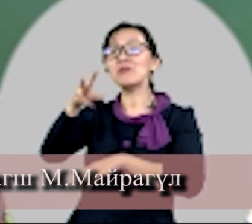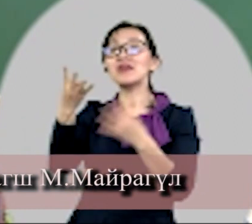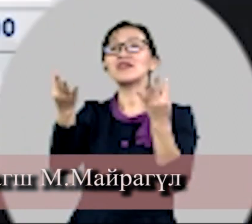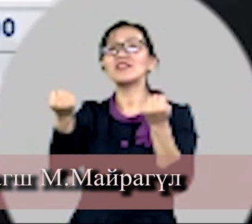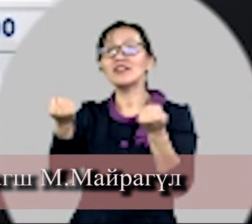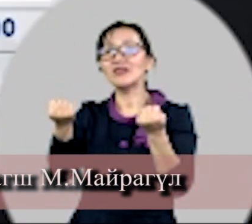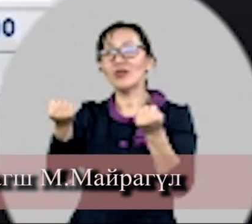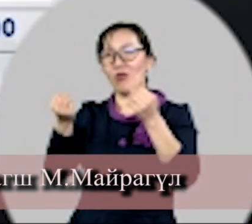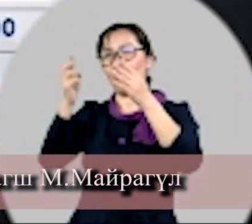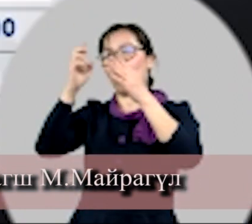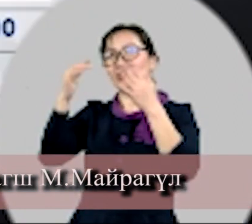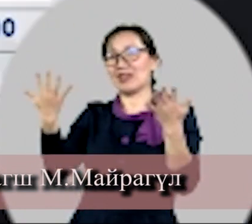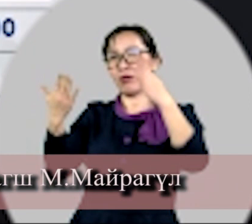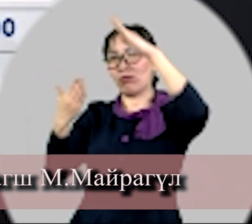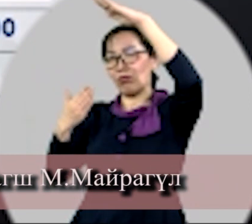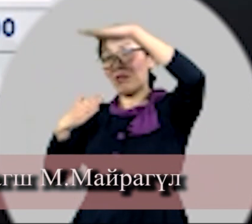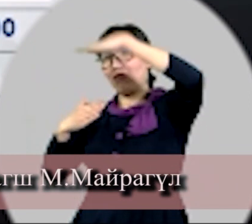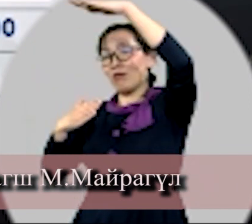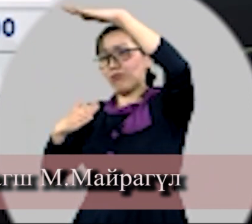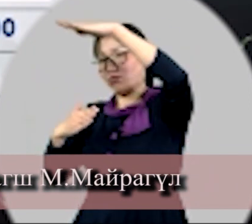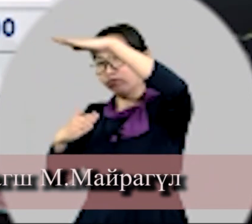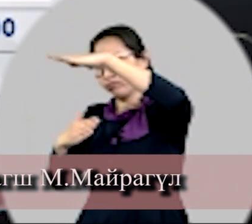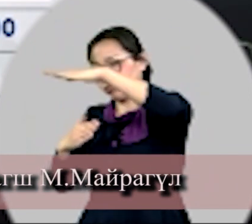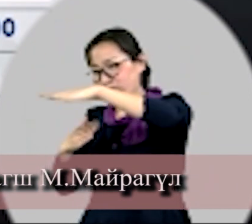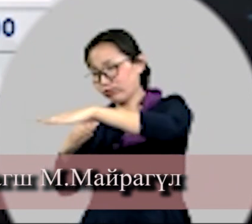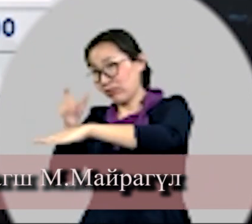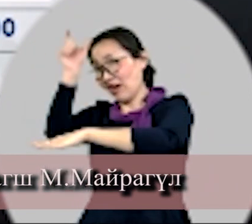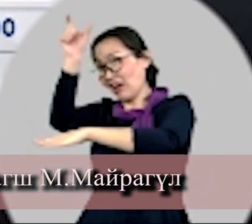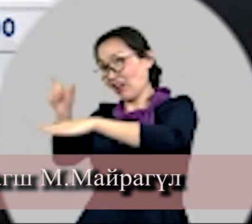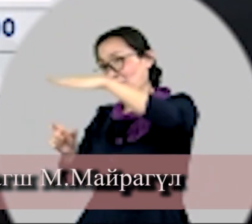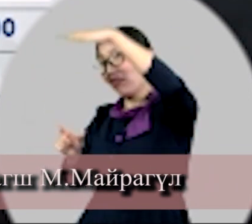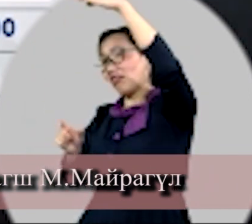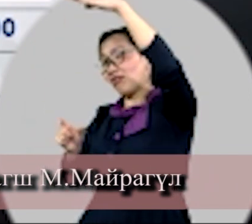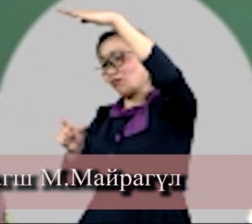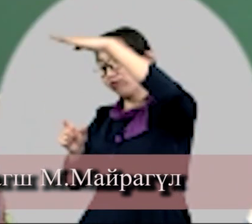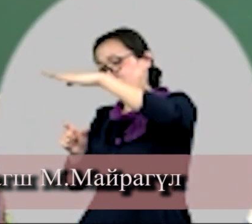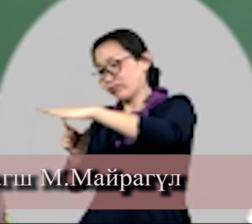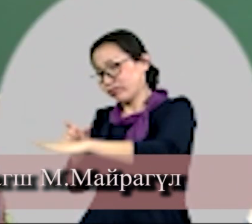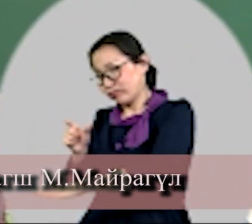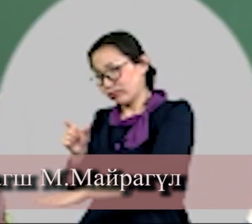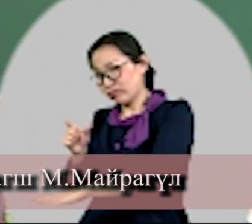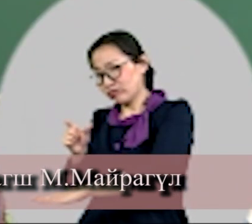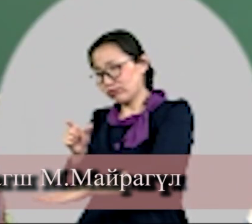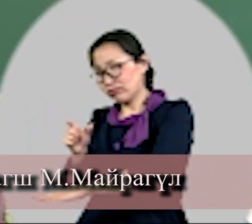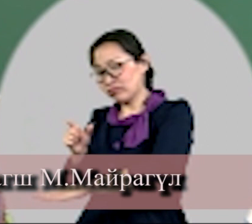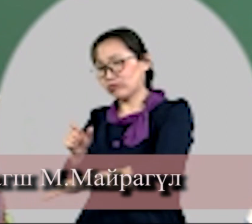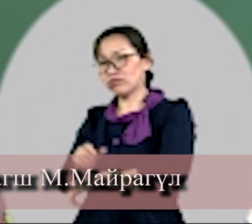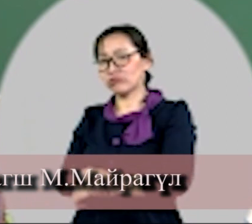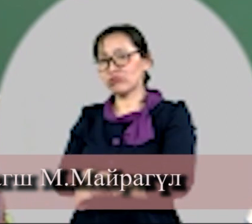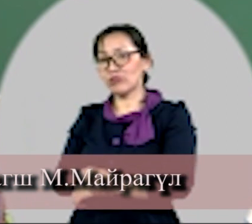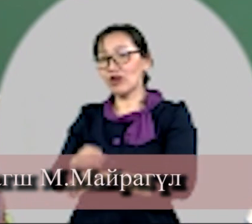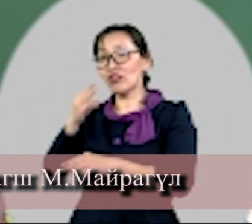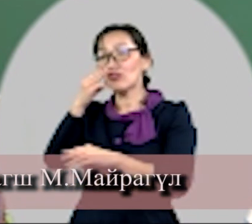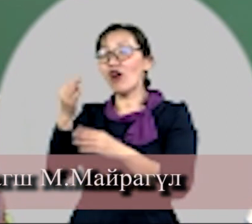Ендеше балалар, ауа райының температурасын мен сендерге айтып тұрам. Сендер дәптерлеріңе